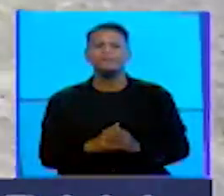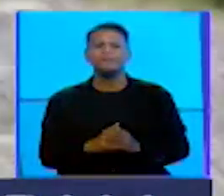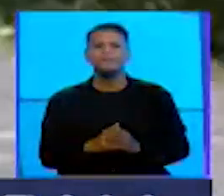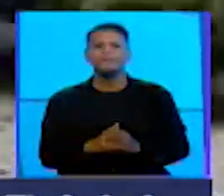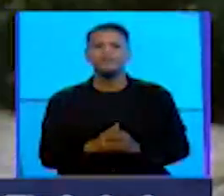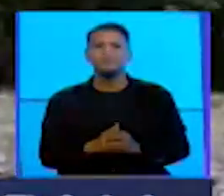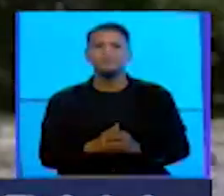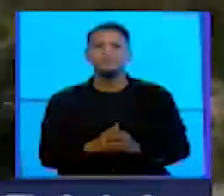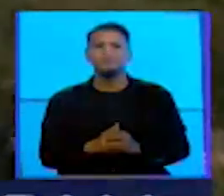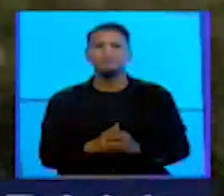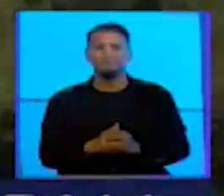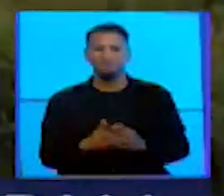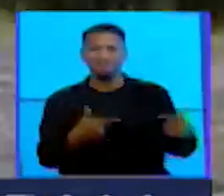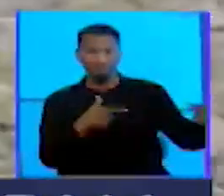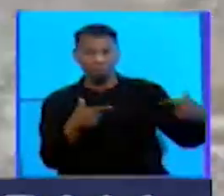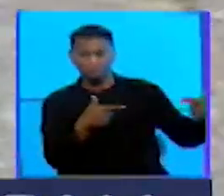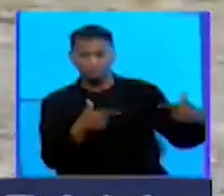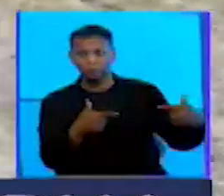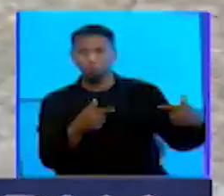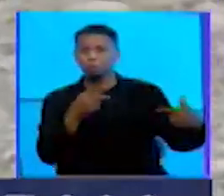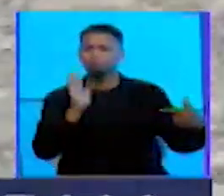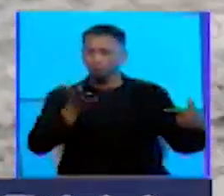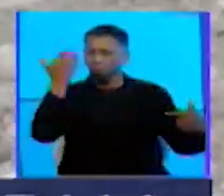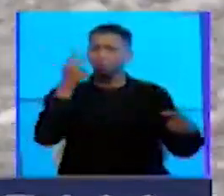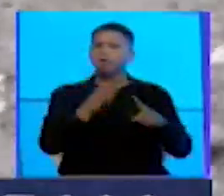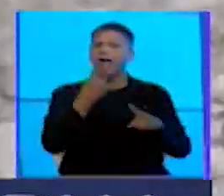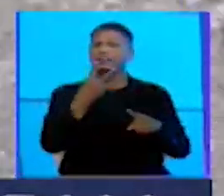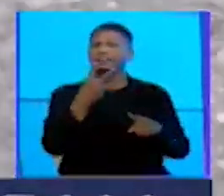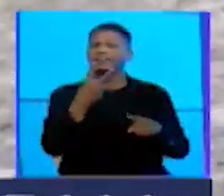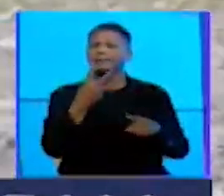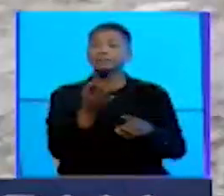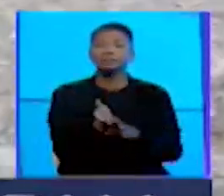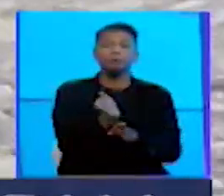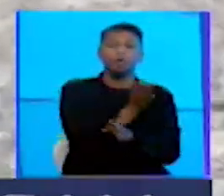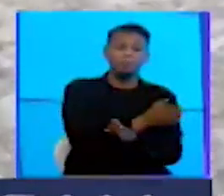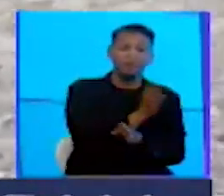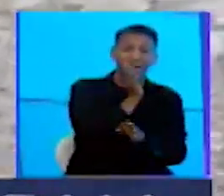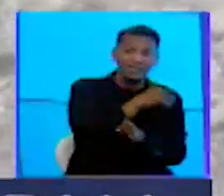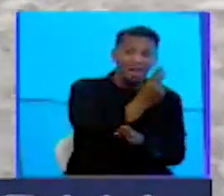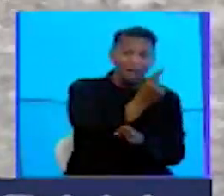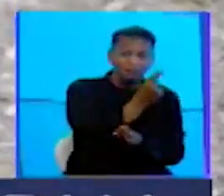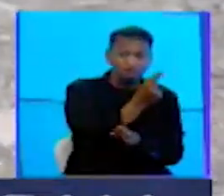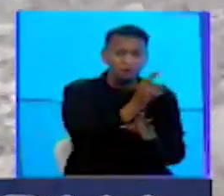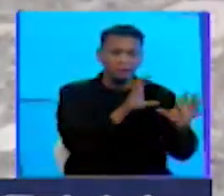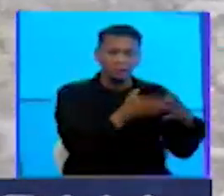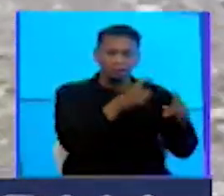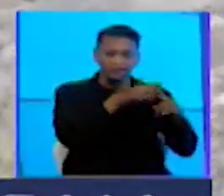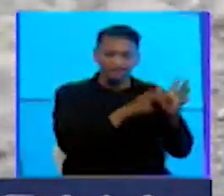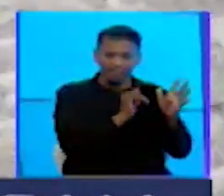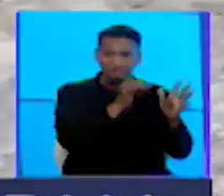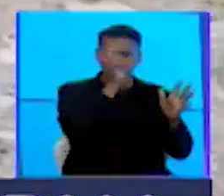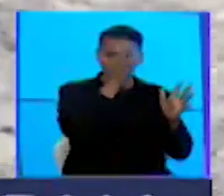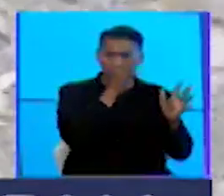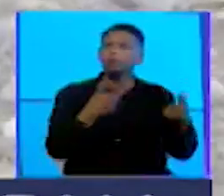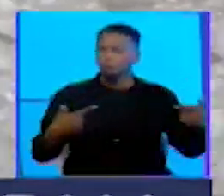Kontak tembak ini merupakan yang kedua dalam sepekan terakhir. Sebelumnya, pada Rabu pekan lalu, aparat gabungan TNI Polri juga terlibat kontak tembak selama 5